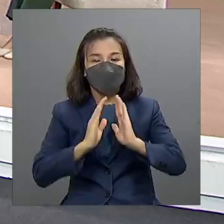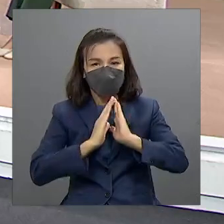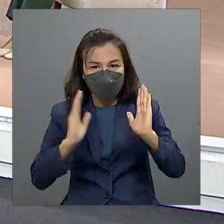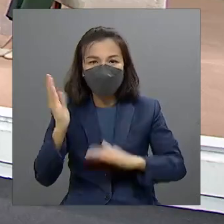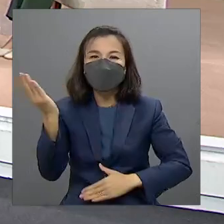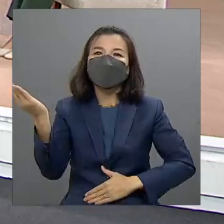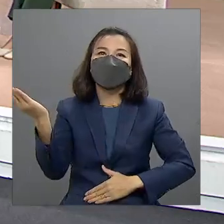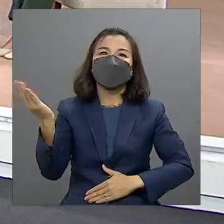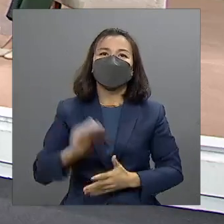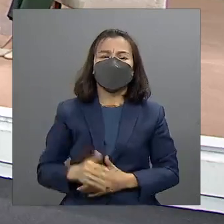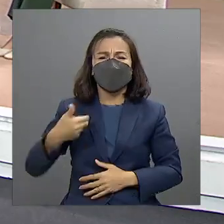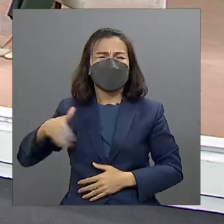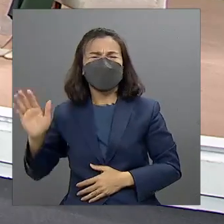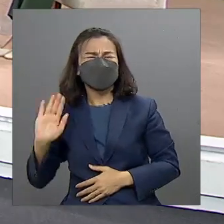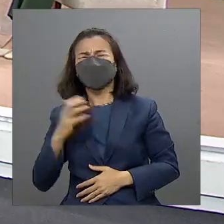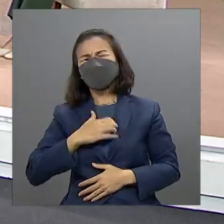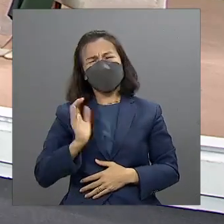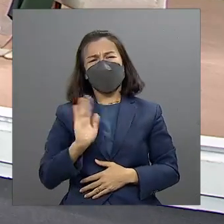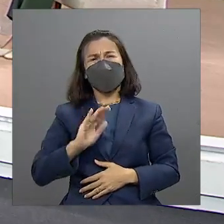อยากจะไปเลยพักเฟอไว้ก่อน